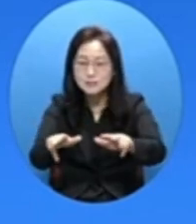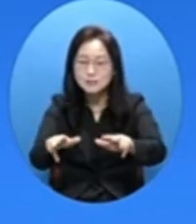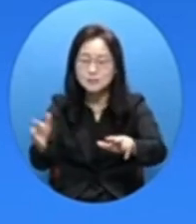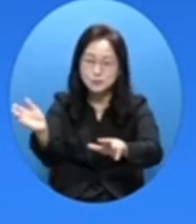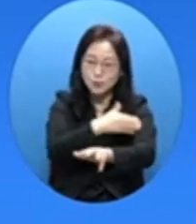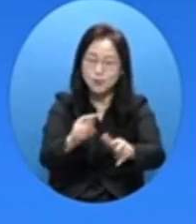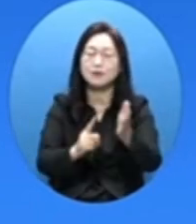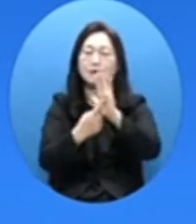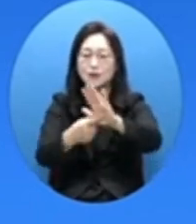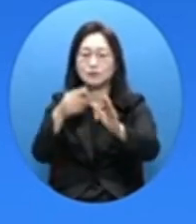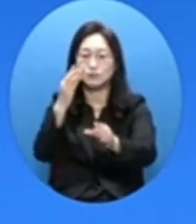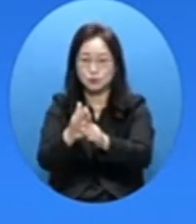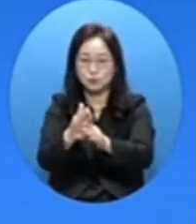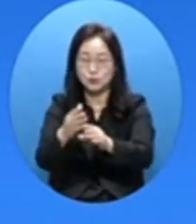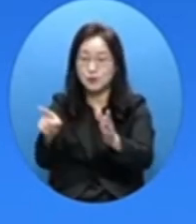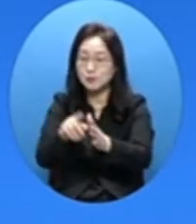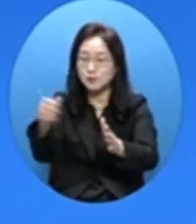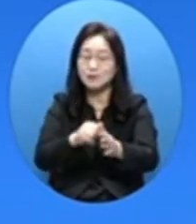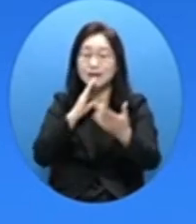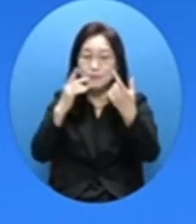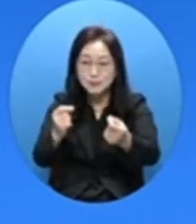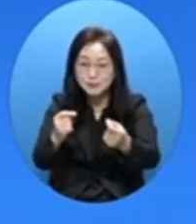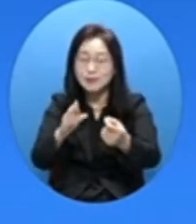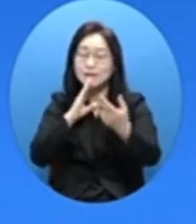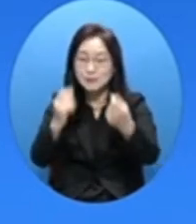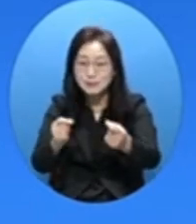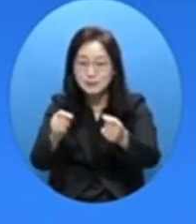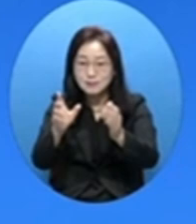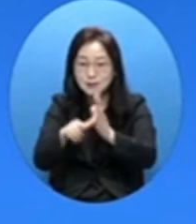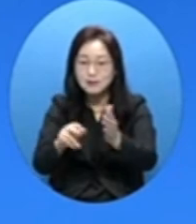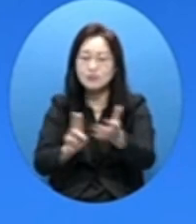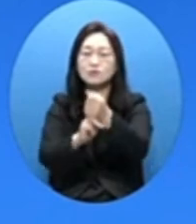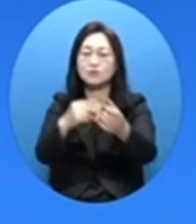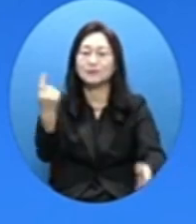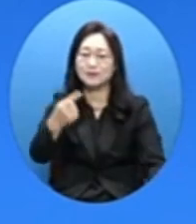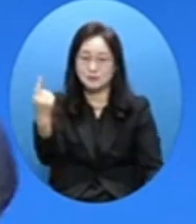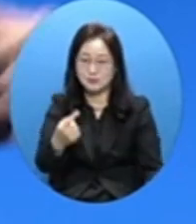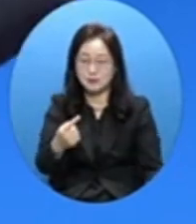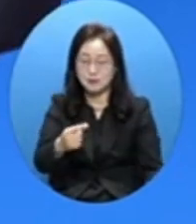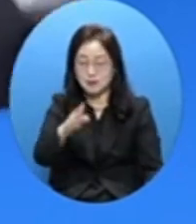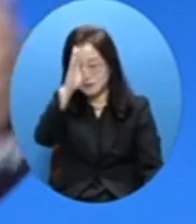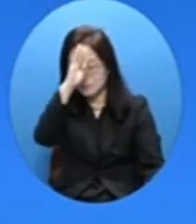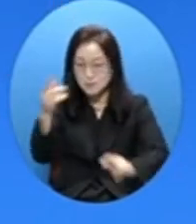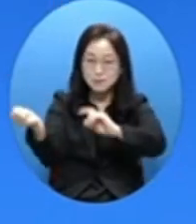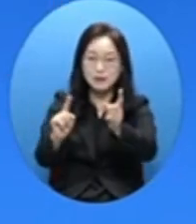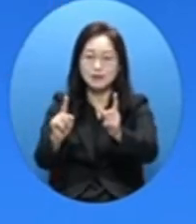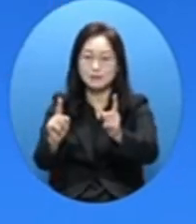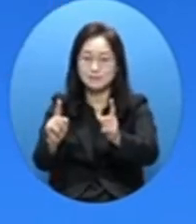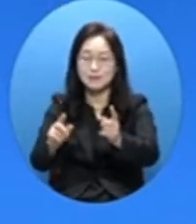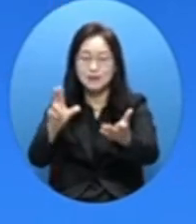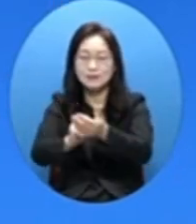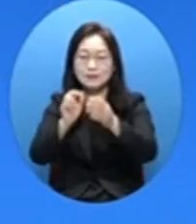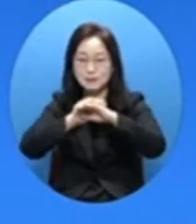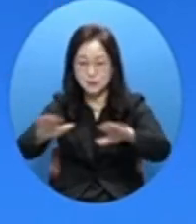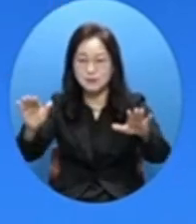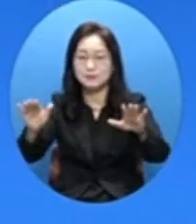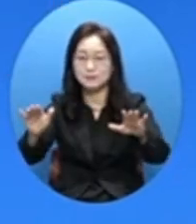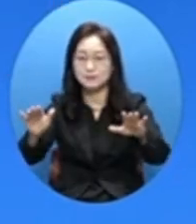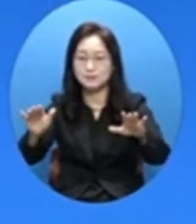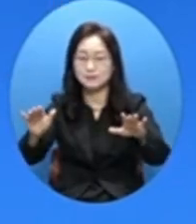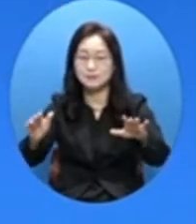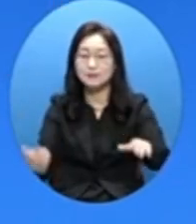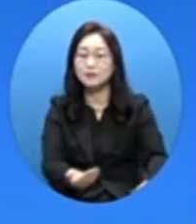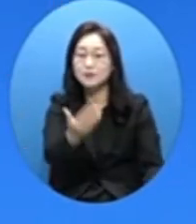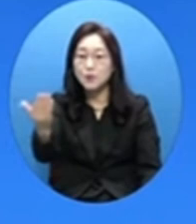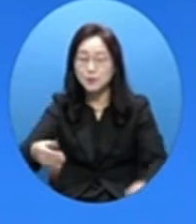것입니다. 믿음으로 말씀을 받을 때 아멘을 받을 때 기적이 일어나는 것입니다. 병이 떠나가는 것입니다. 문제 해결되는 것입니다.